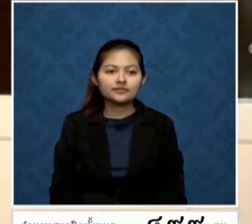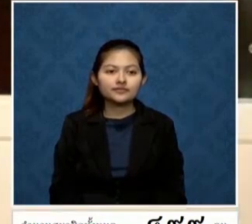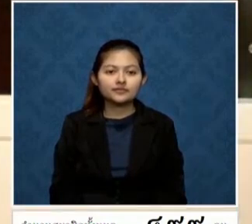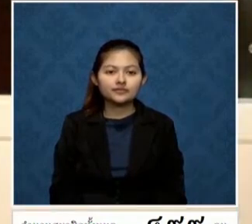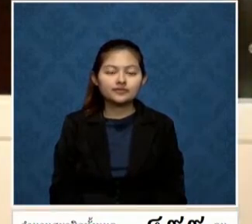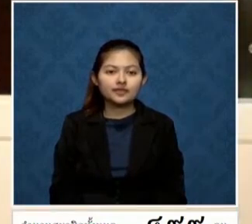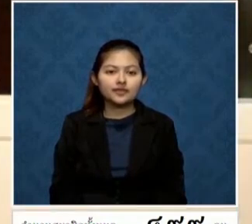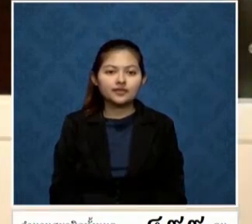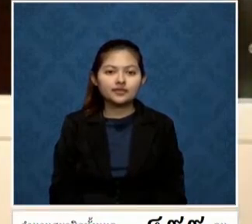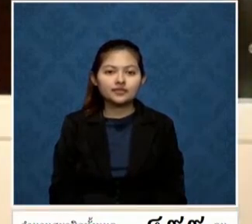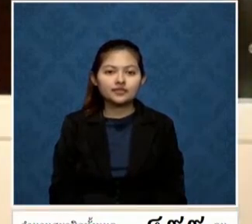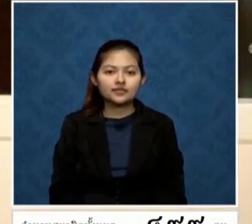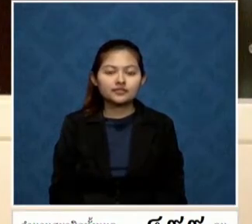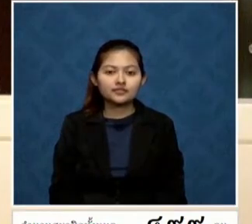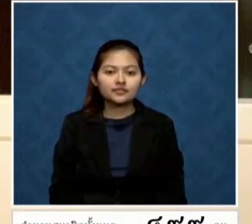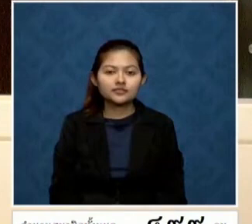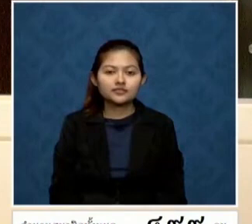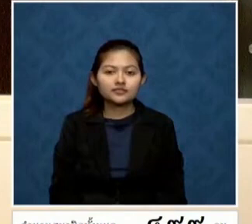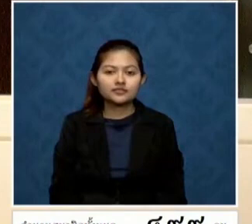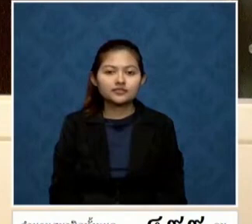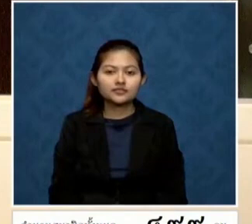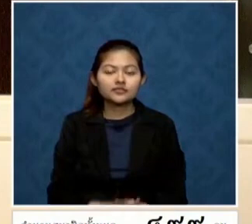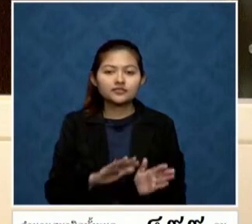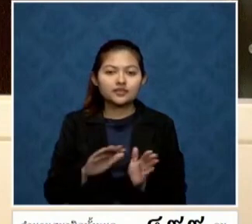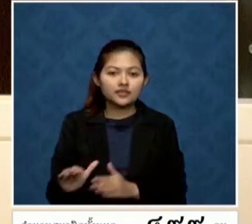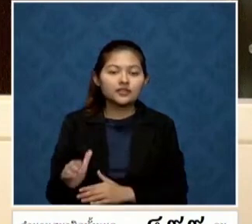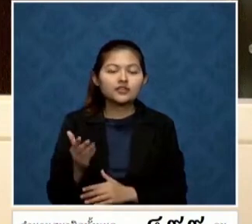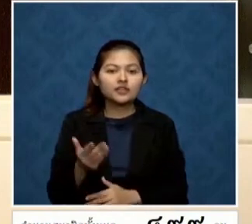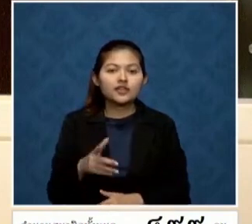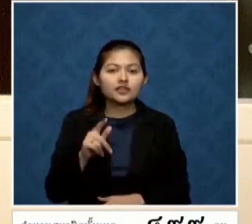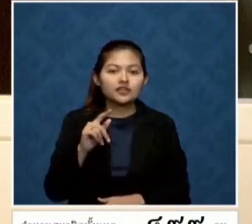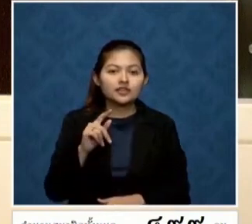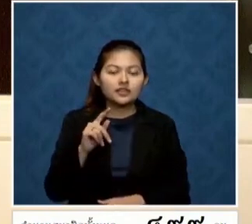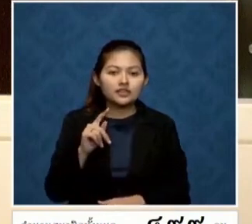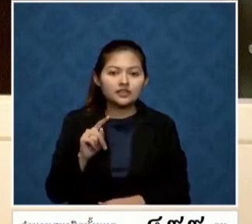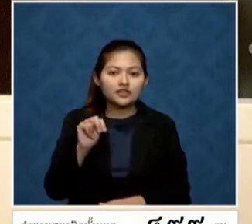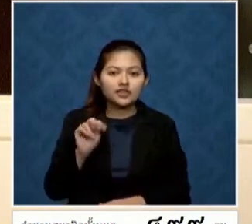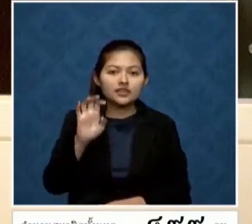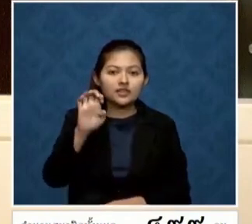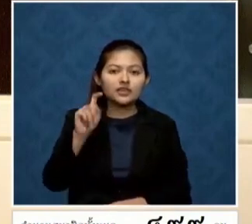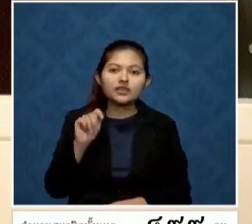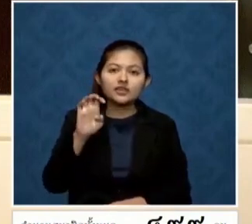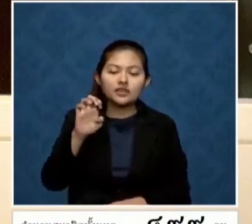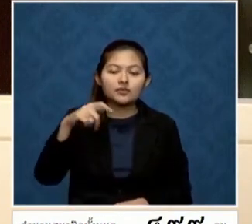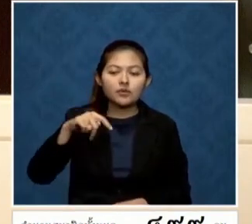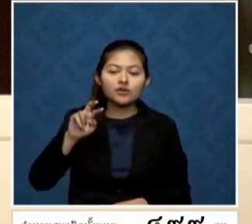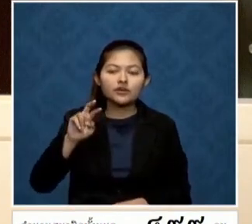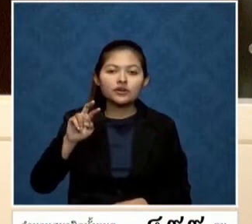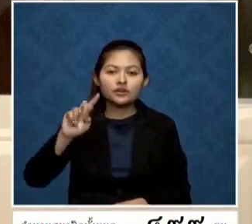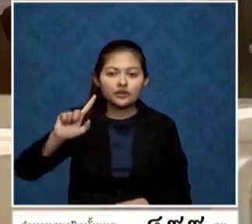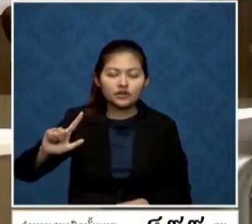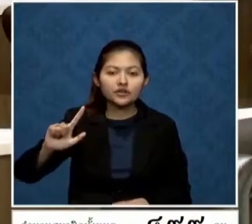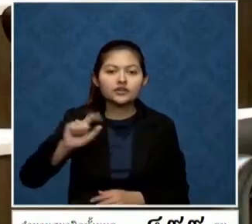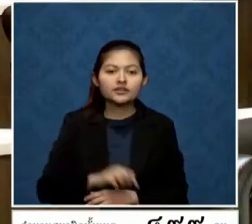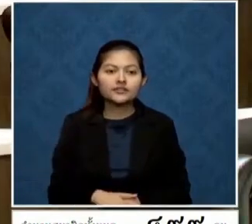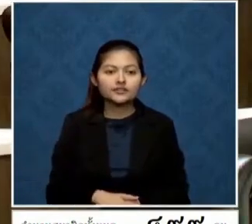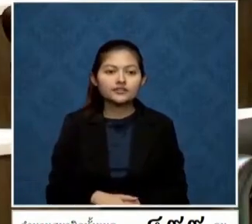ครับต่อไปขอเชิญคุณนิติพลผิวเหมอครับขอบคุณท่าน